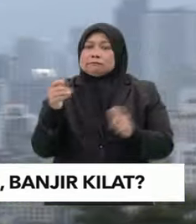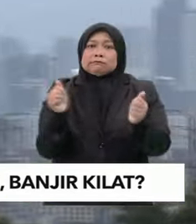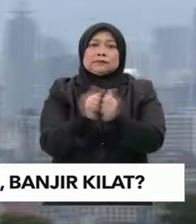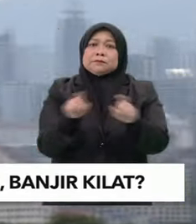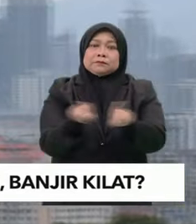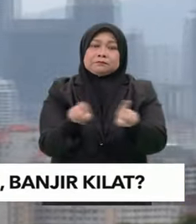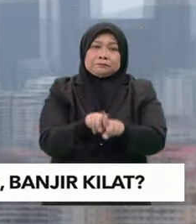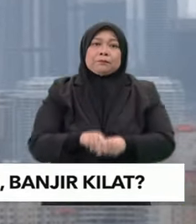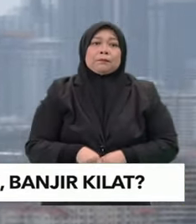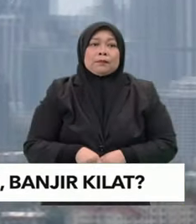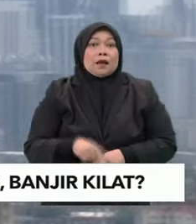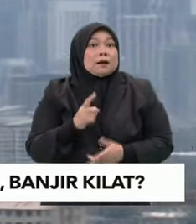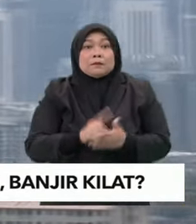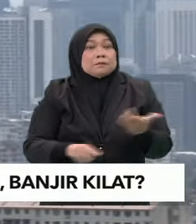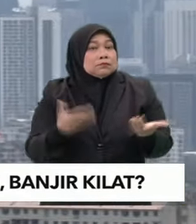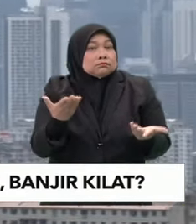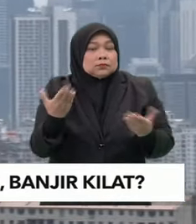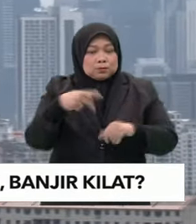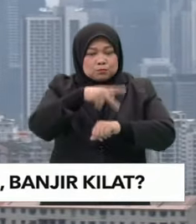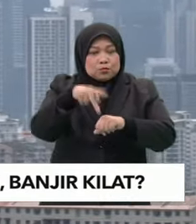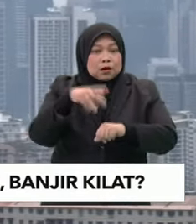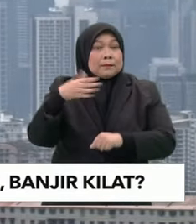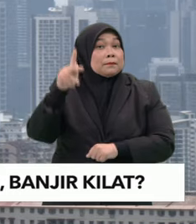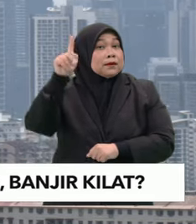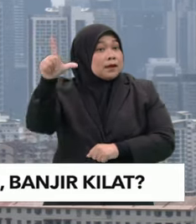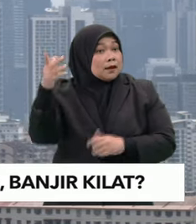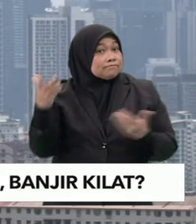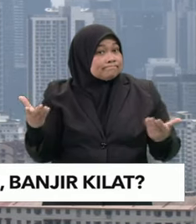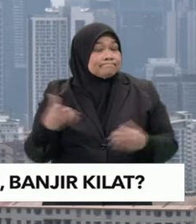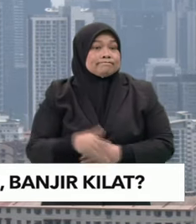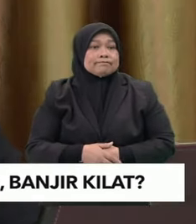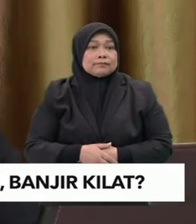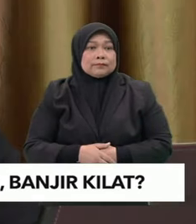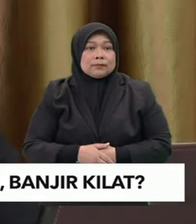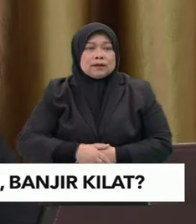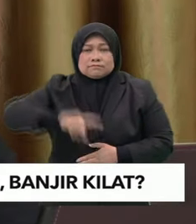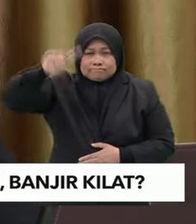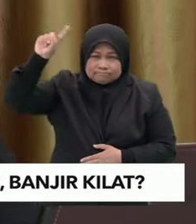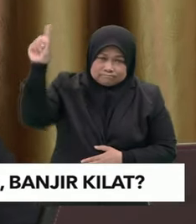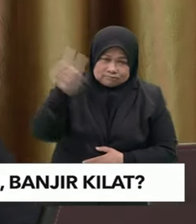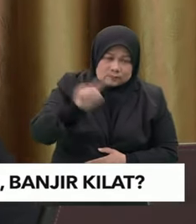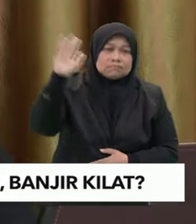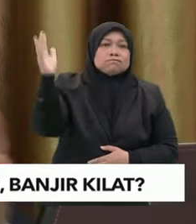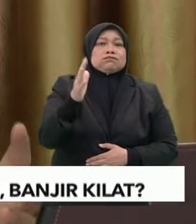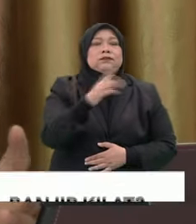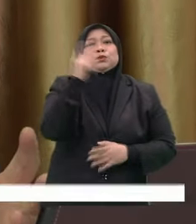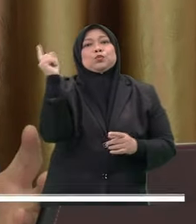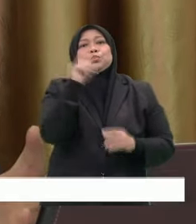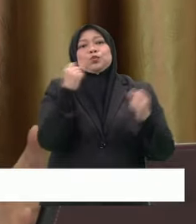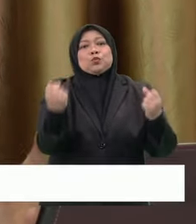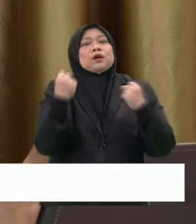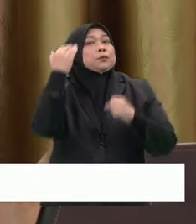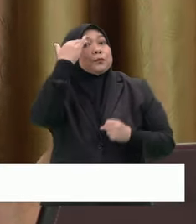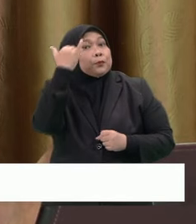sampingannya. Apa pula kesan Pulau Haba kepada Kuala Lumpur? Ribut petir semakin kuat kerana kita